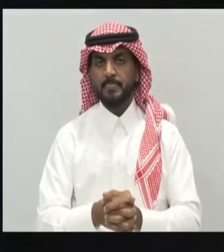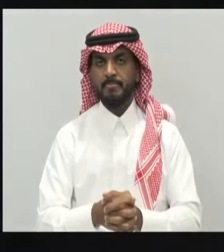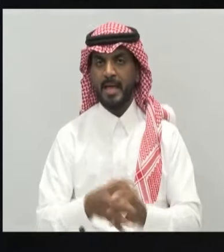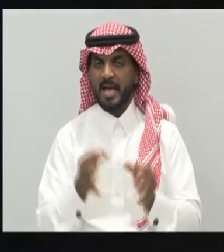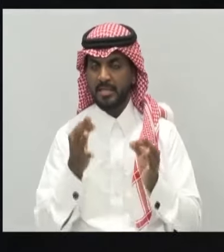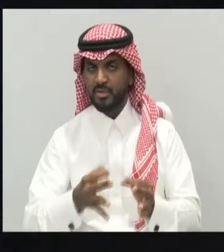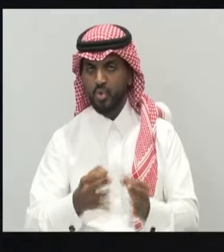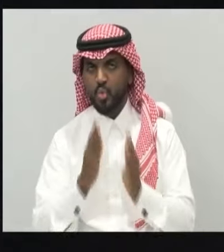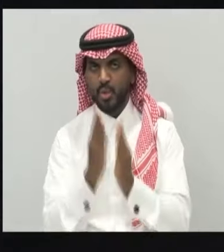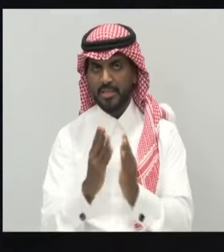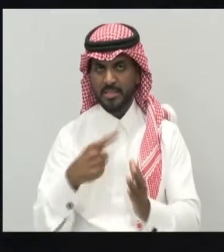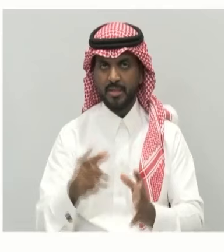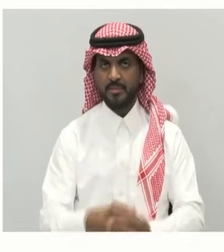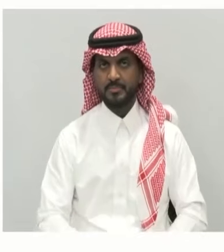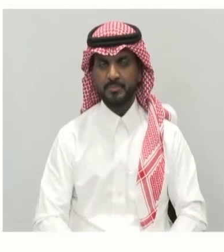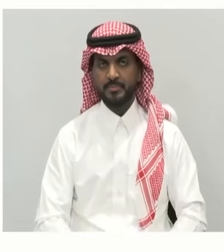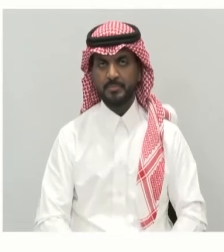حددوا ما هي الوحده